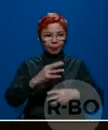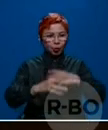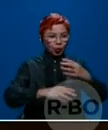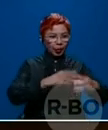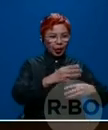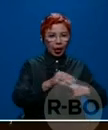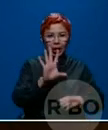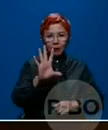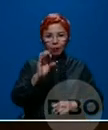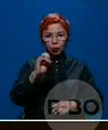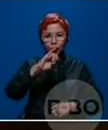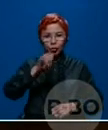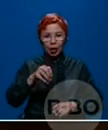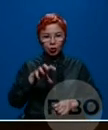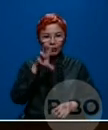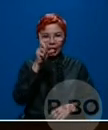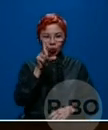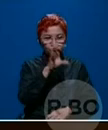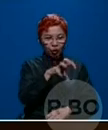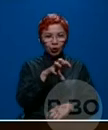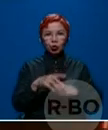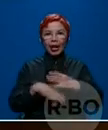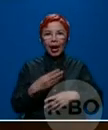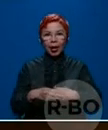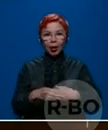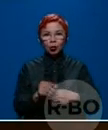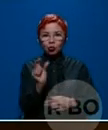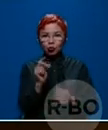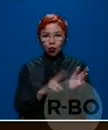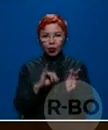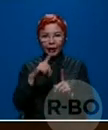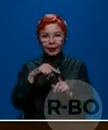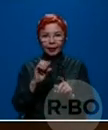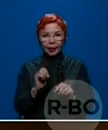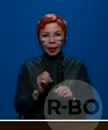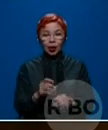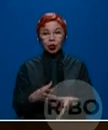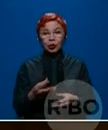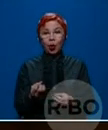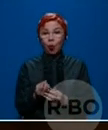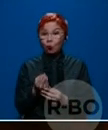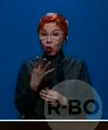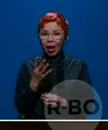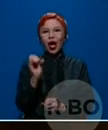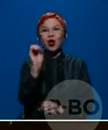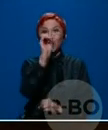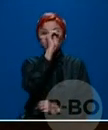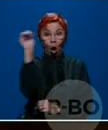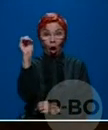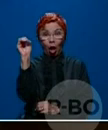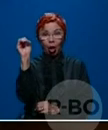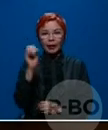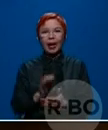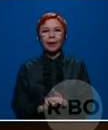R50 juta per unit usaha dan 0% untuk bunganya